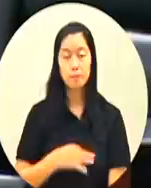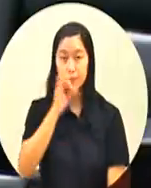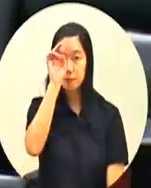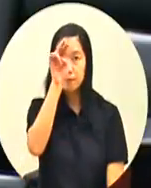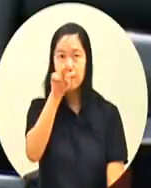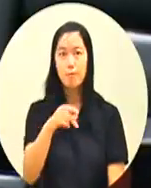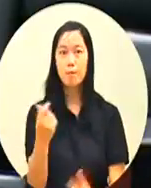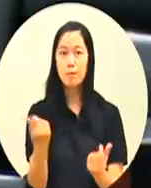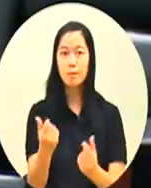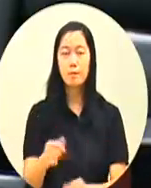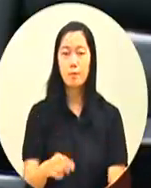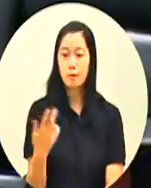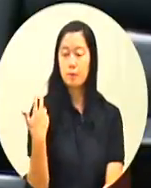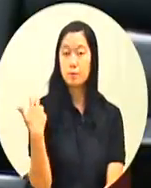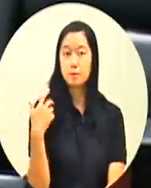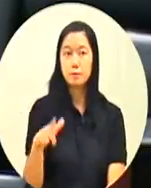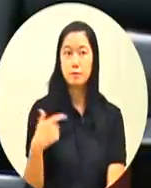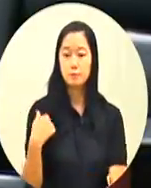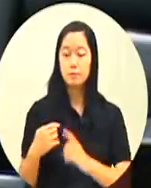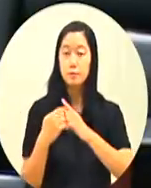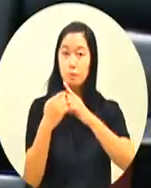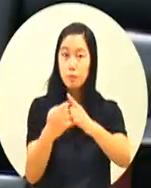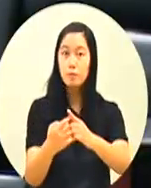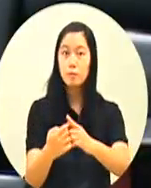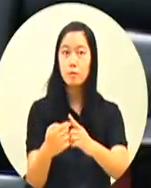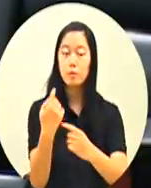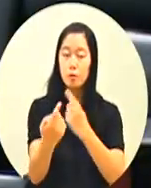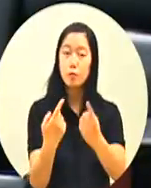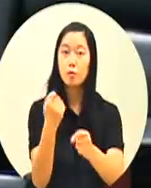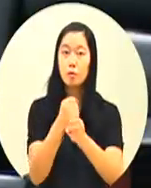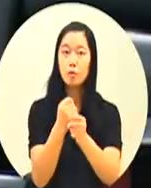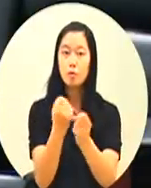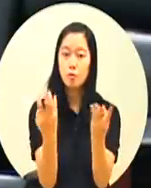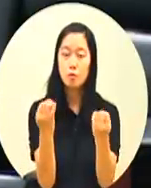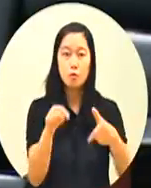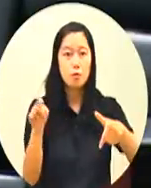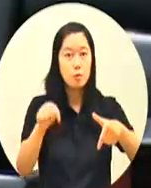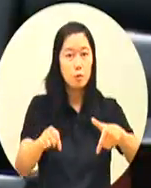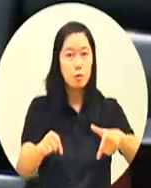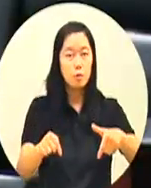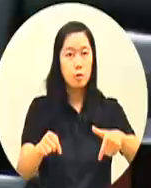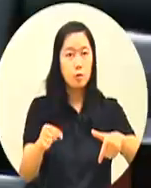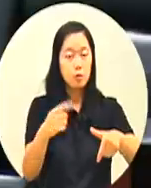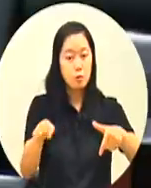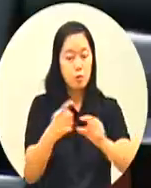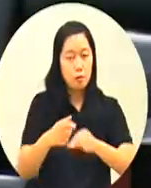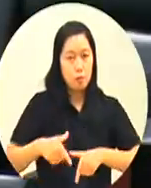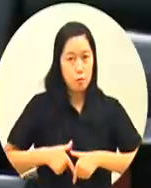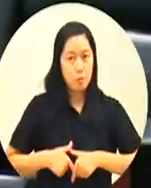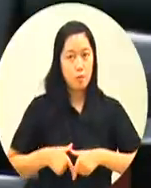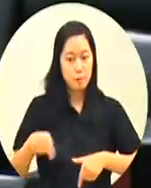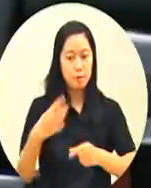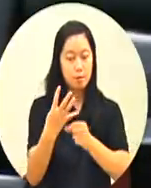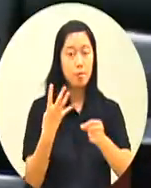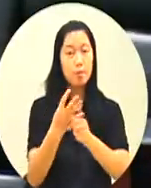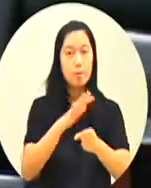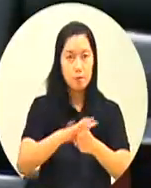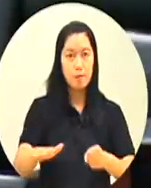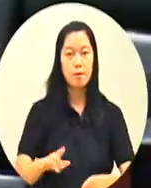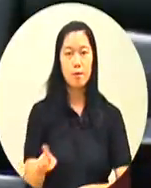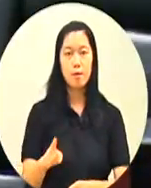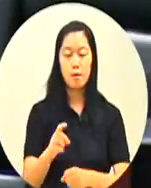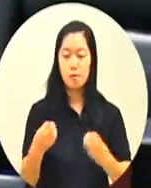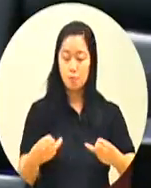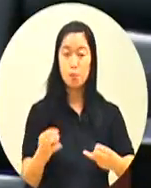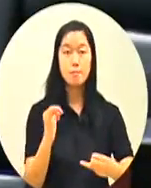像上个礼拜其实有去参加我们的数位数创中心的陈国长，好四年了，好不容易有一些成果